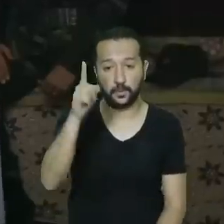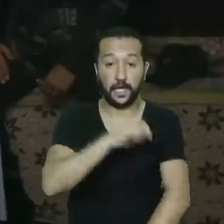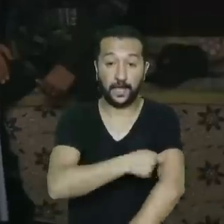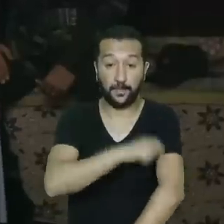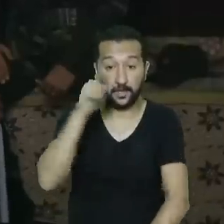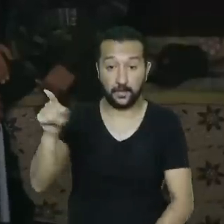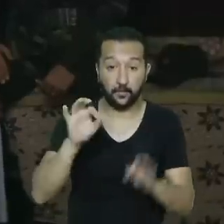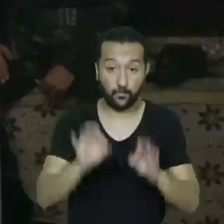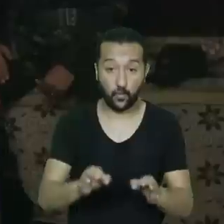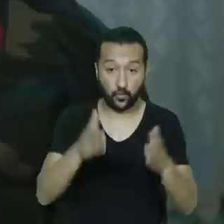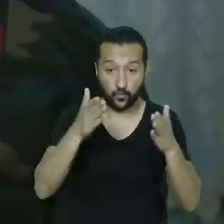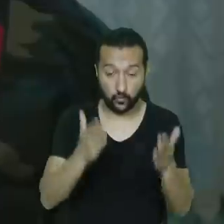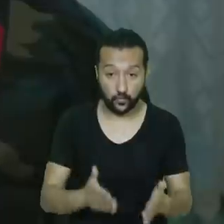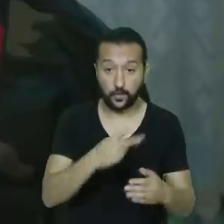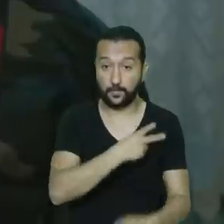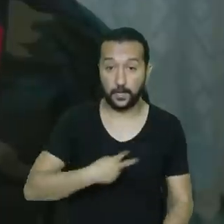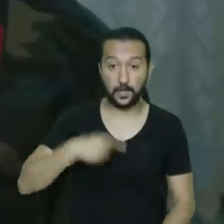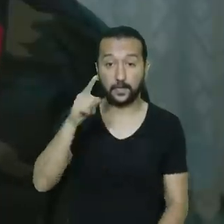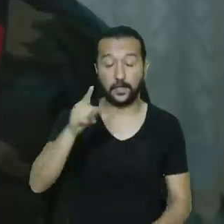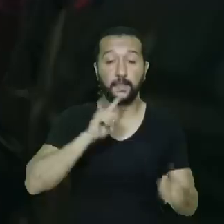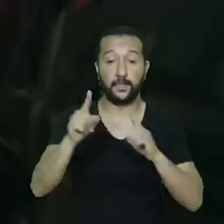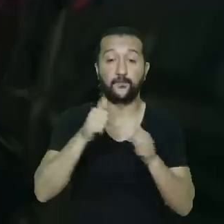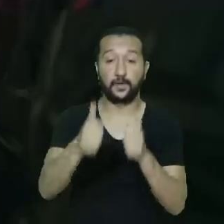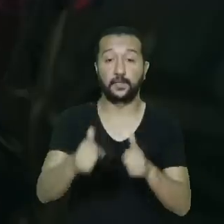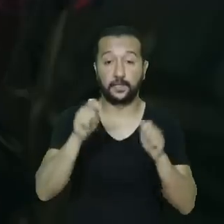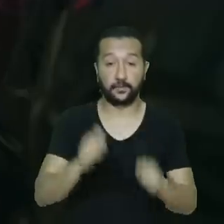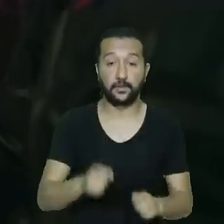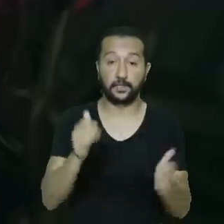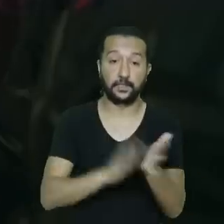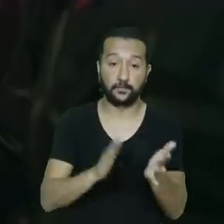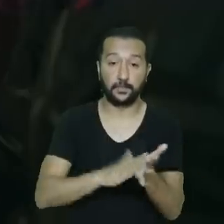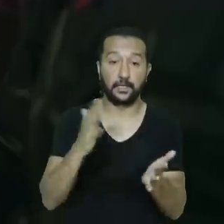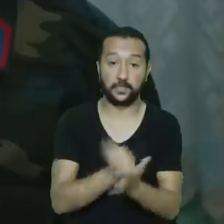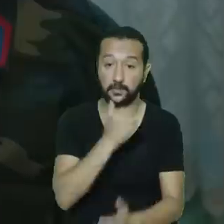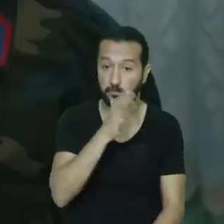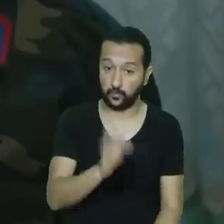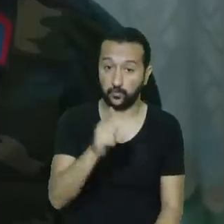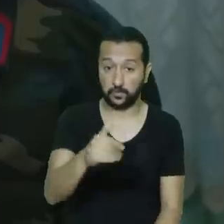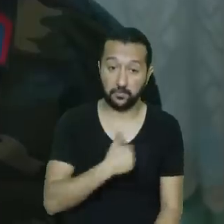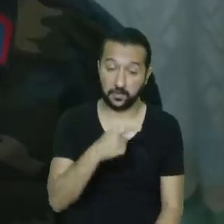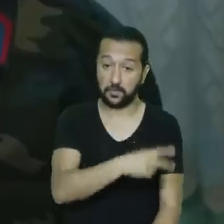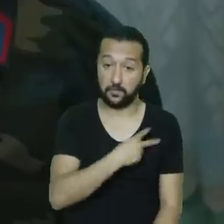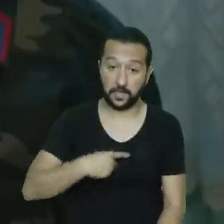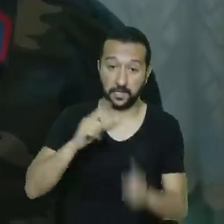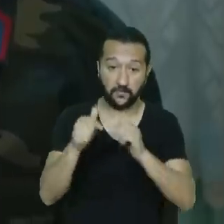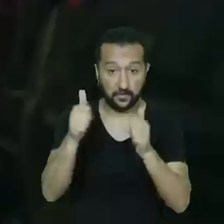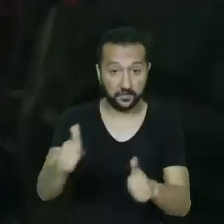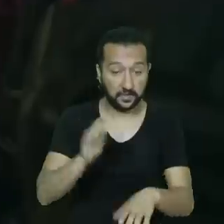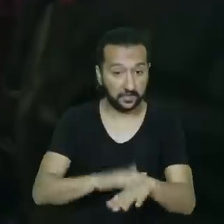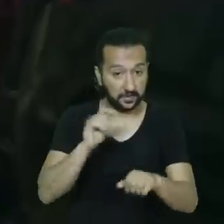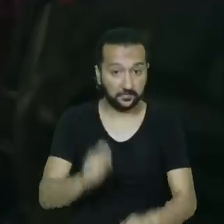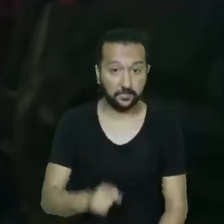Almanya'da böyle durumlarda belediyeyi böyle dava ederler. Çok yüklü tazminat kazanırlar biliyor musun? Acaba ben de diyorum belediyeyi dava mı